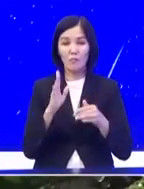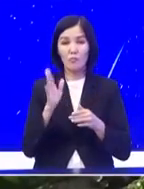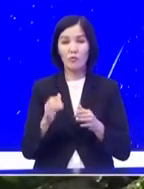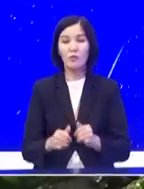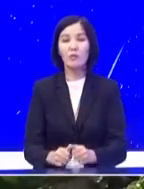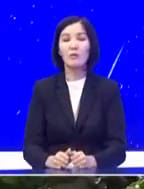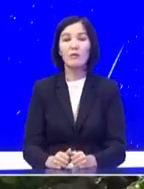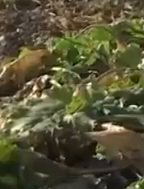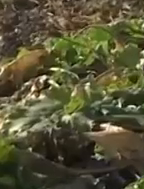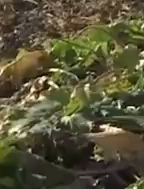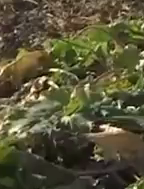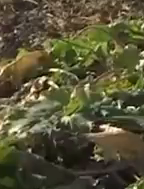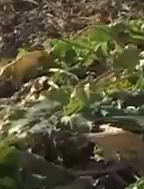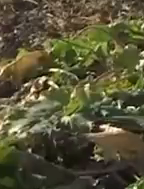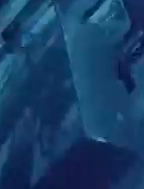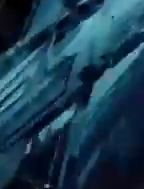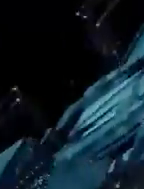Надир Хамзин, телеканал ЖТСУ.